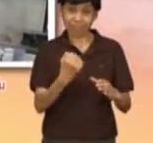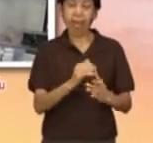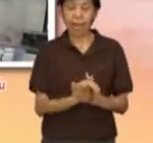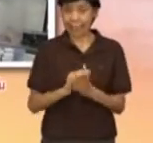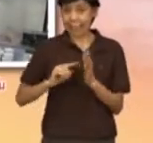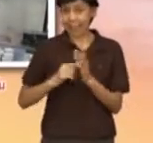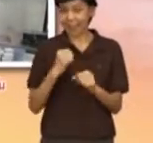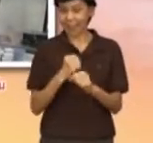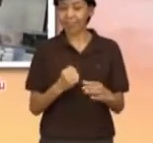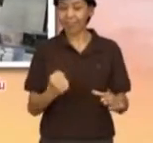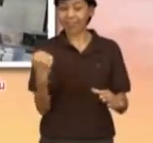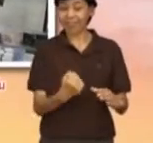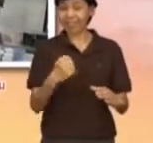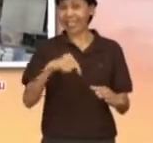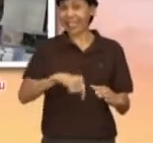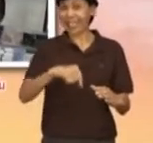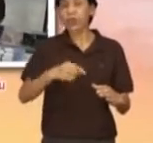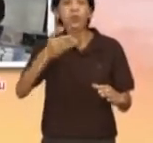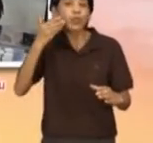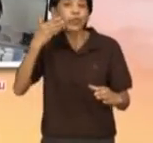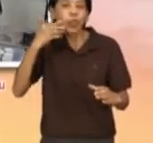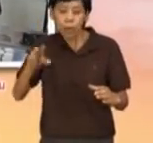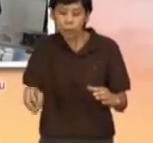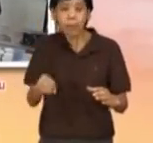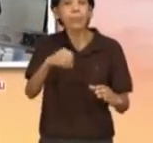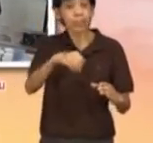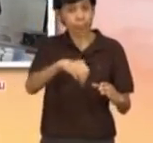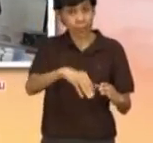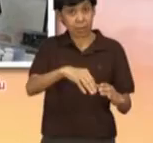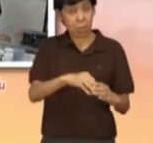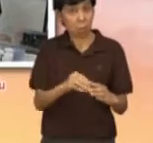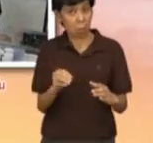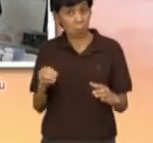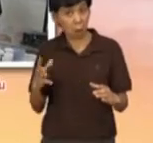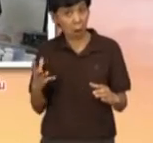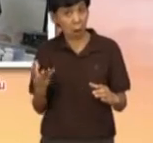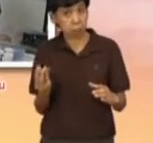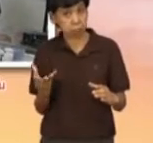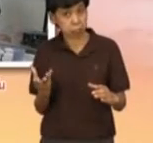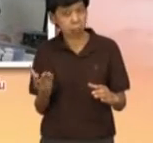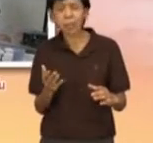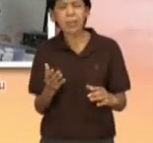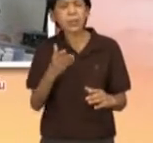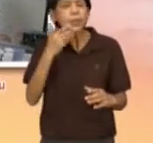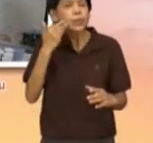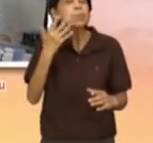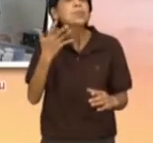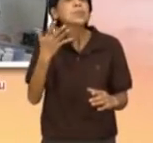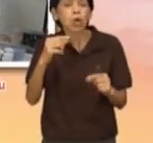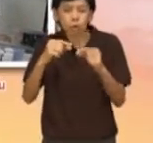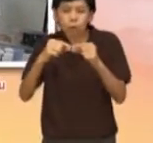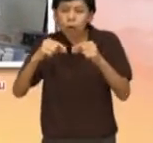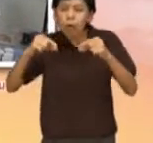เริ่มเลยแล้วกันนะคะ พริกใส่ครกเสร็จ เยอะไหมคะเนี่ยอย่างนี้ได้เผ็ดไหมคะ ไม่เผ็ดค่ะไม่เผ็ดอันนี้พริก